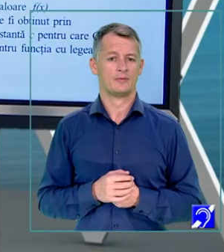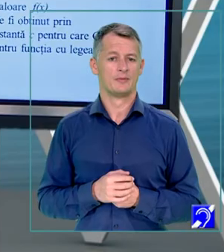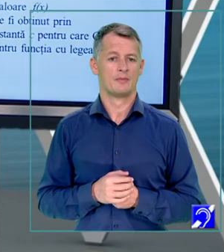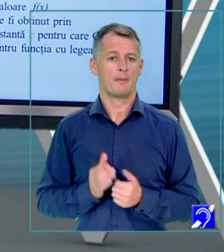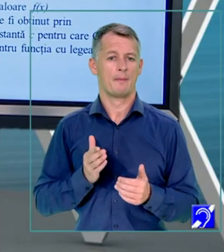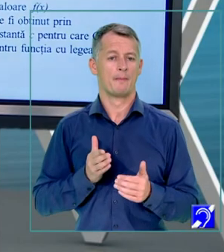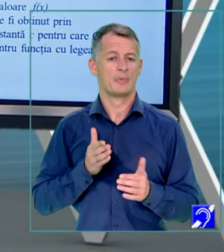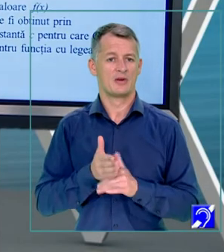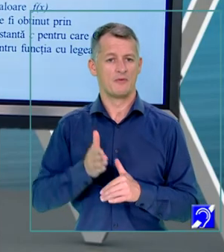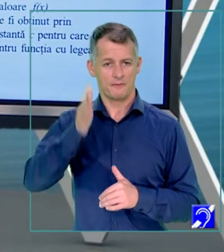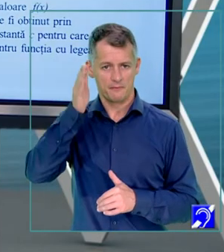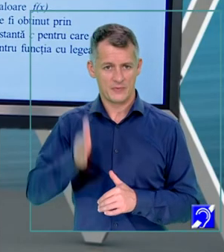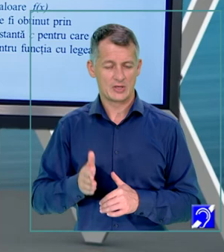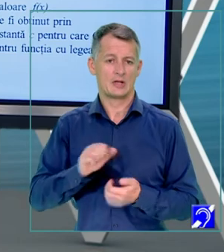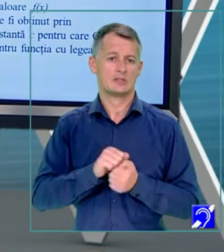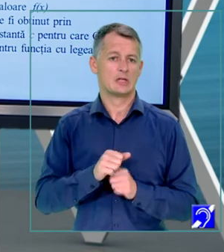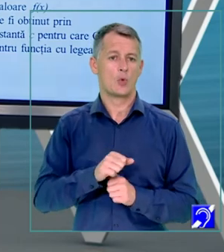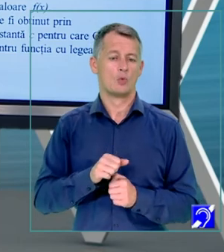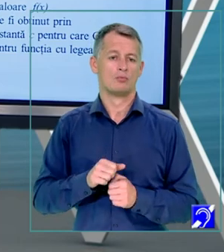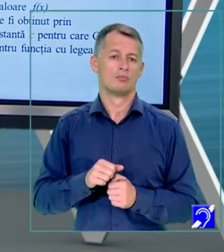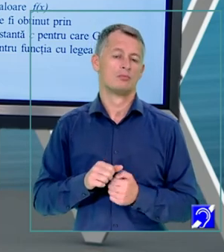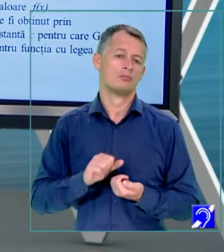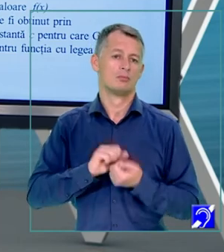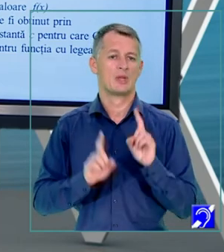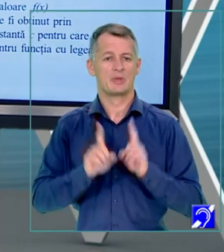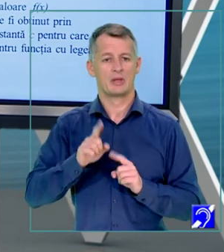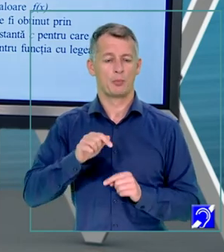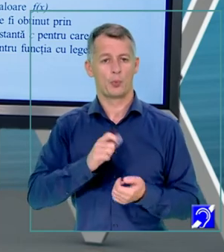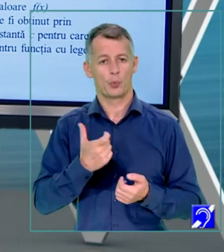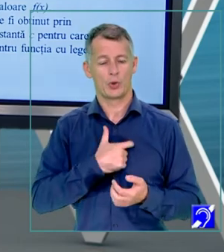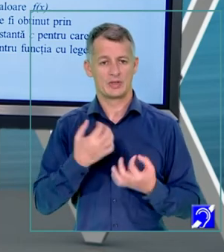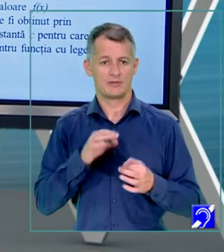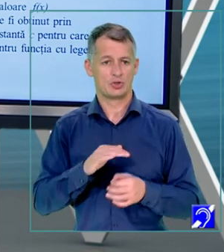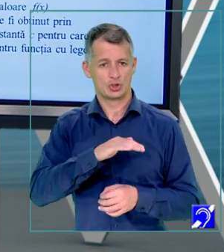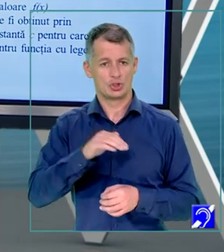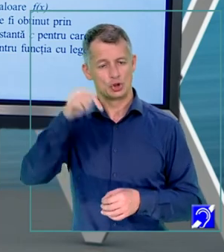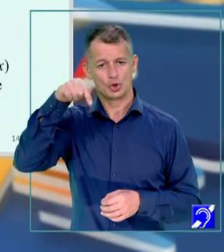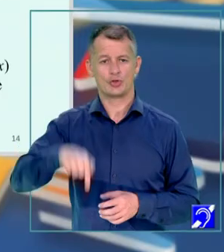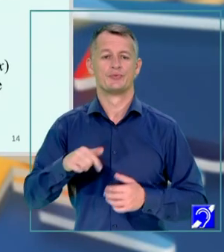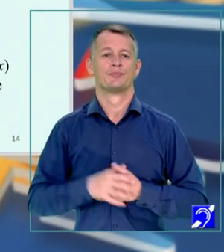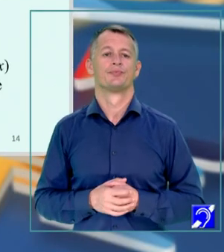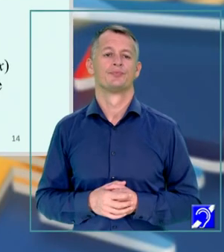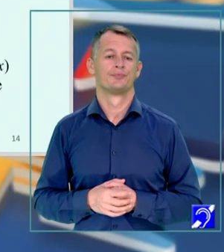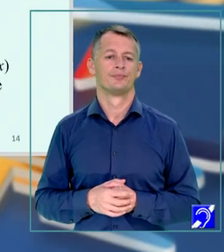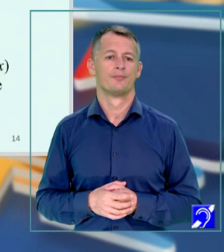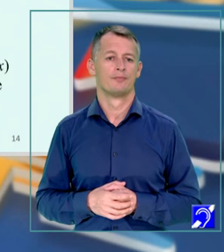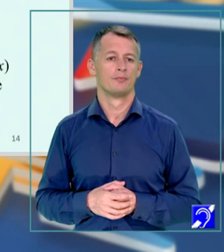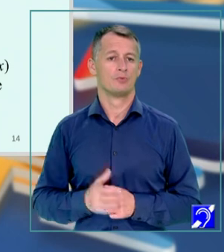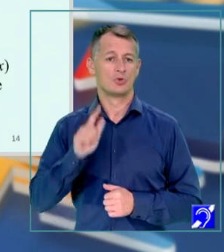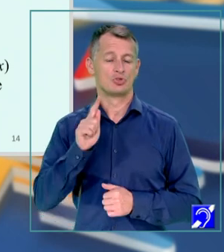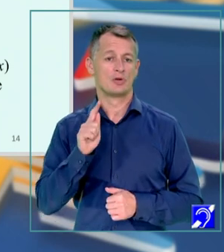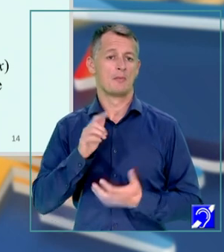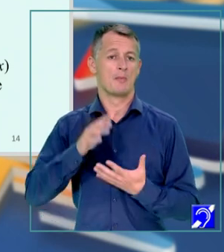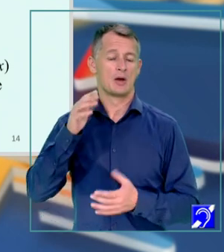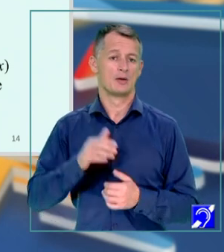vertical în sus sau în jos Asta înseamnă că este o constantă chemi pentru care GTX germane de x este egal cu A